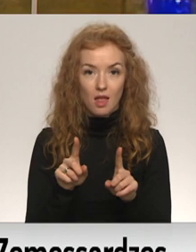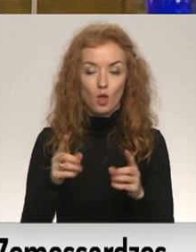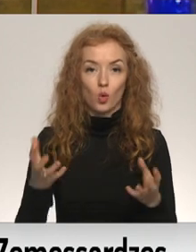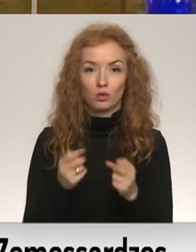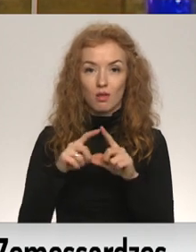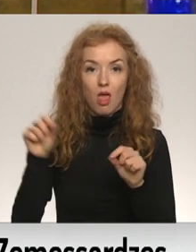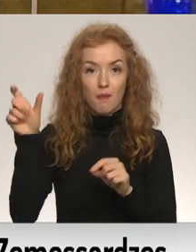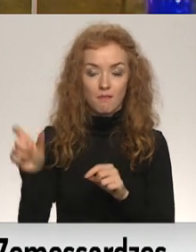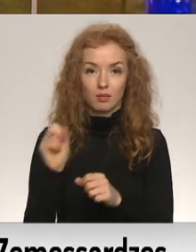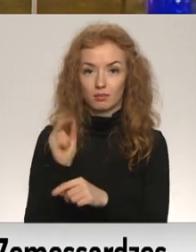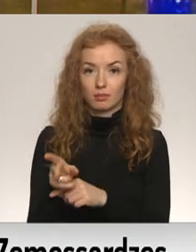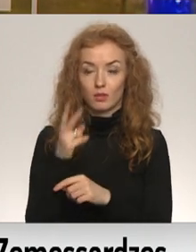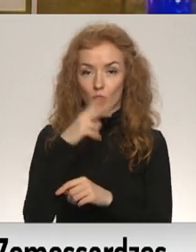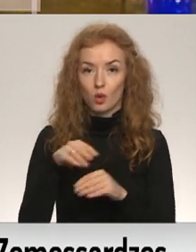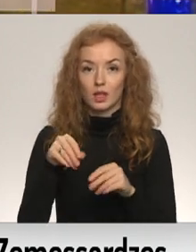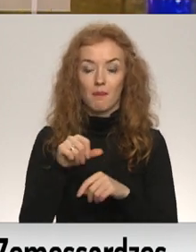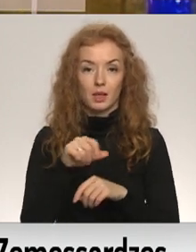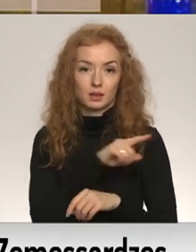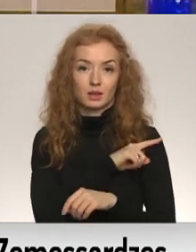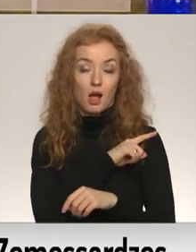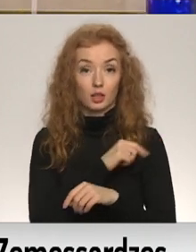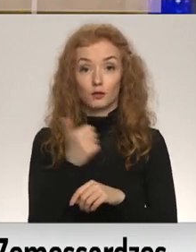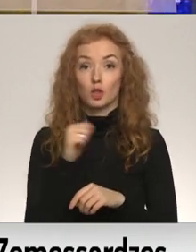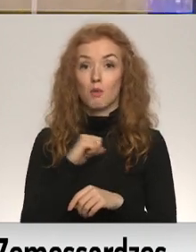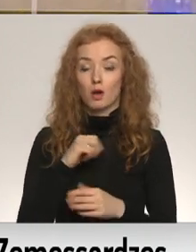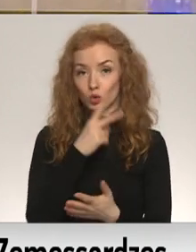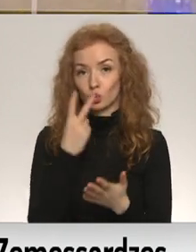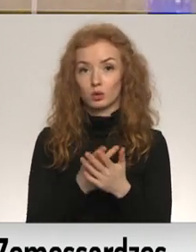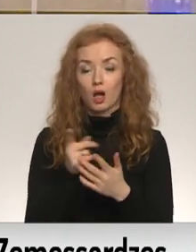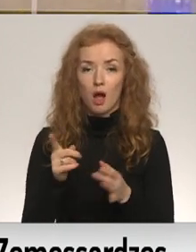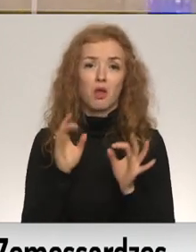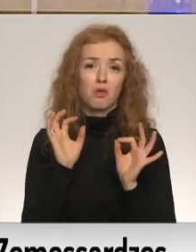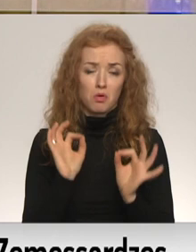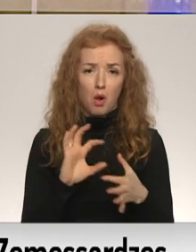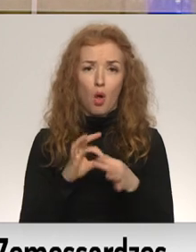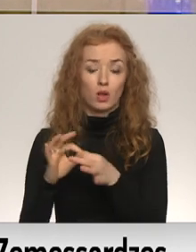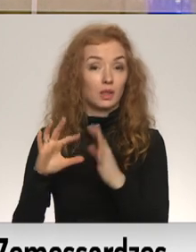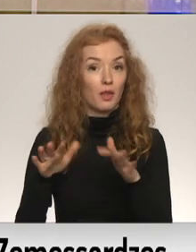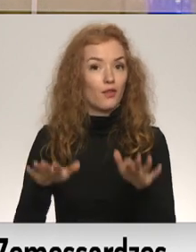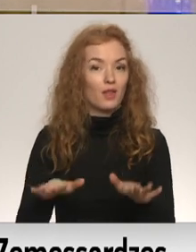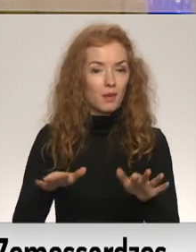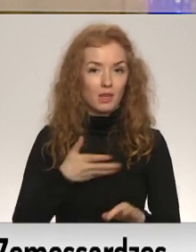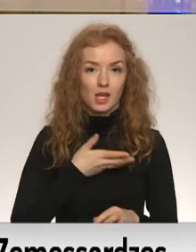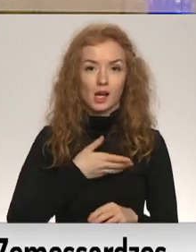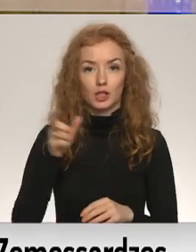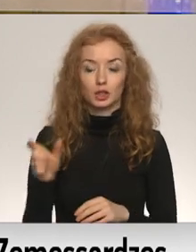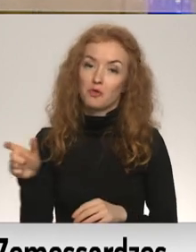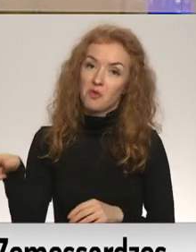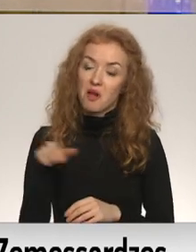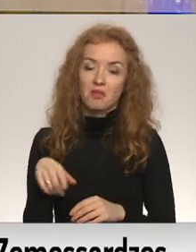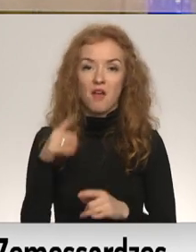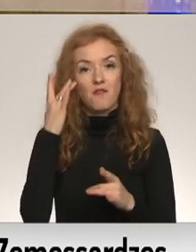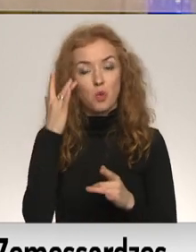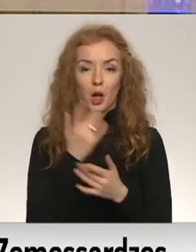Kalve atstādināts no dienesta zemes sardzē. Viņš pats to uzskata par loģisku notikumu pavērsienu, taču vietējiem iedzīvotājiem viedokļi par šo gadījumu